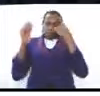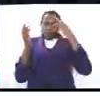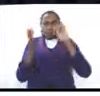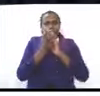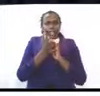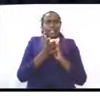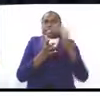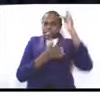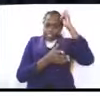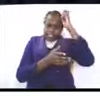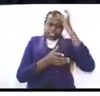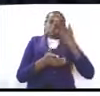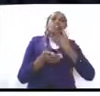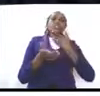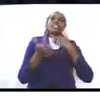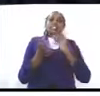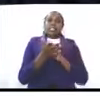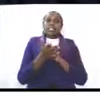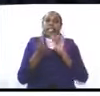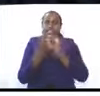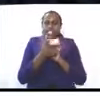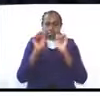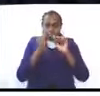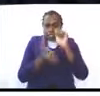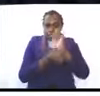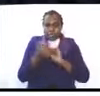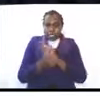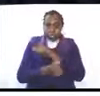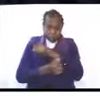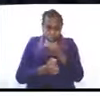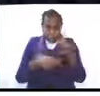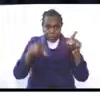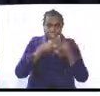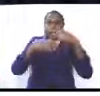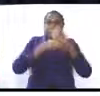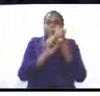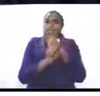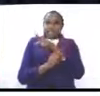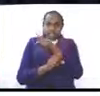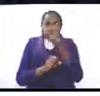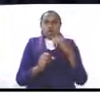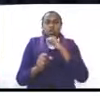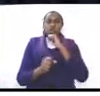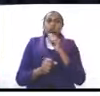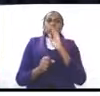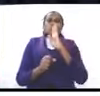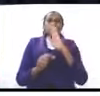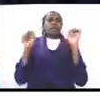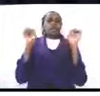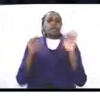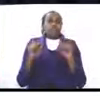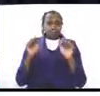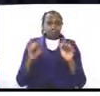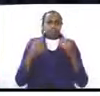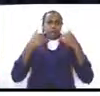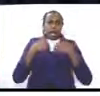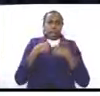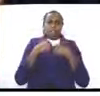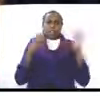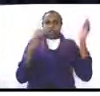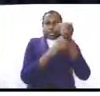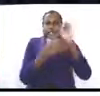yote ndio aweze kukuangamiza na kukufanya usiweze kupata ambayo